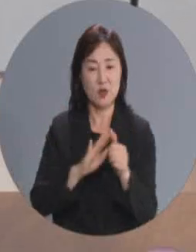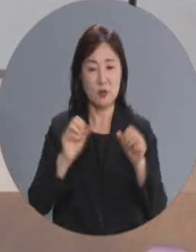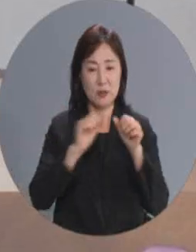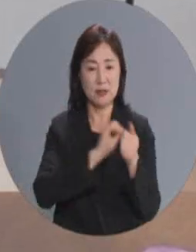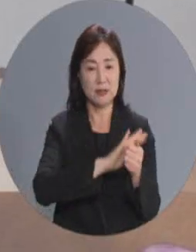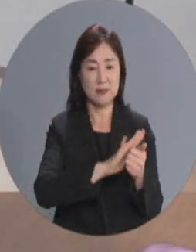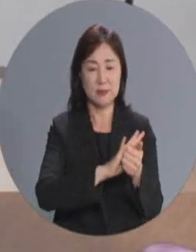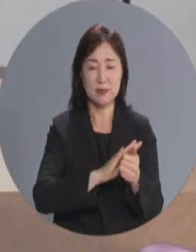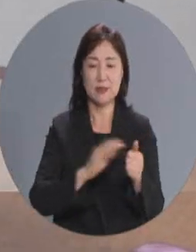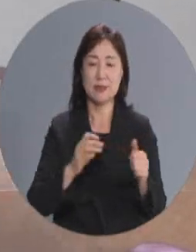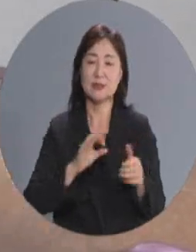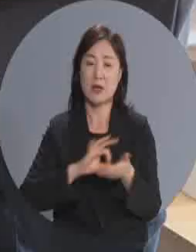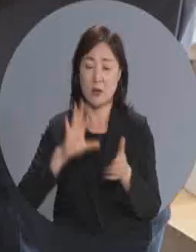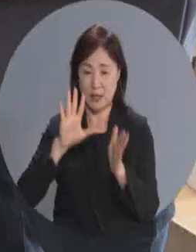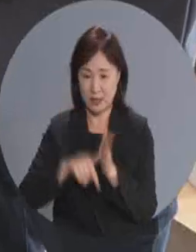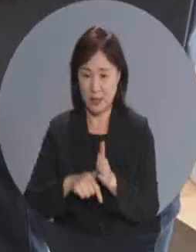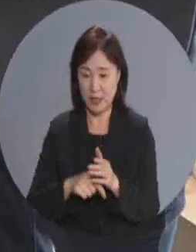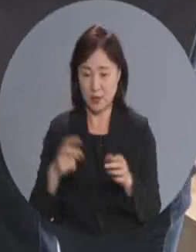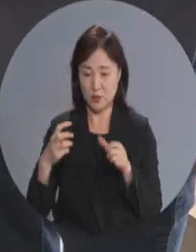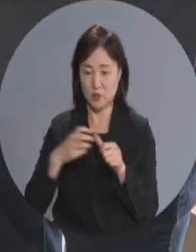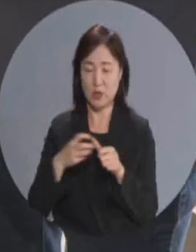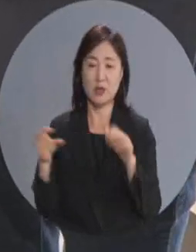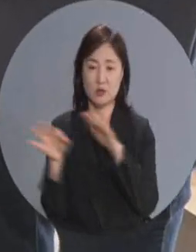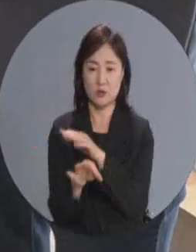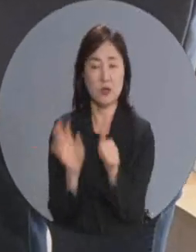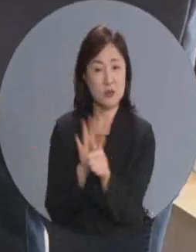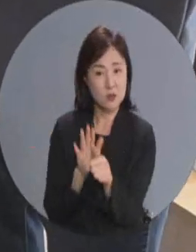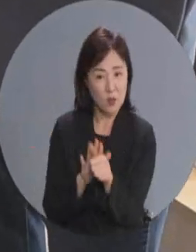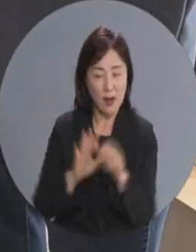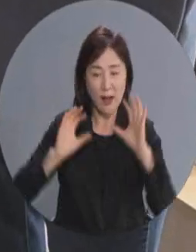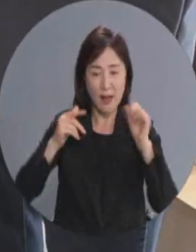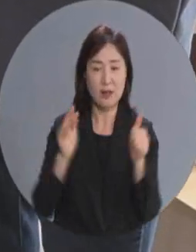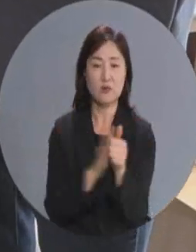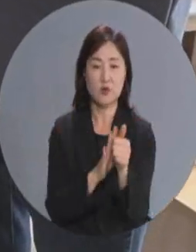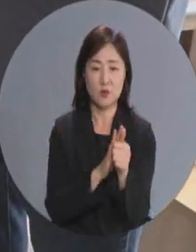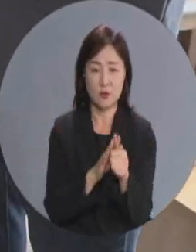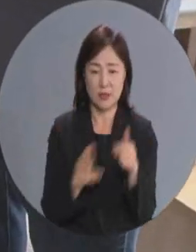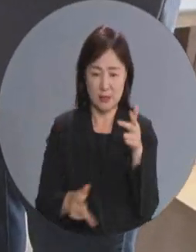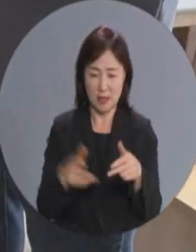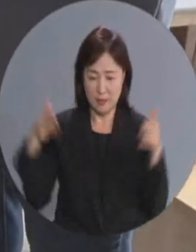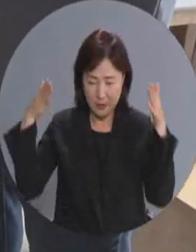군에서 비용을 추가로 지원하는 등 아동 돌봄을 위한 시책에 주력하고 있습니다